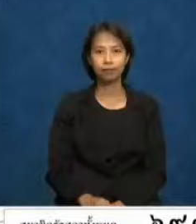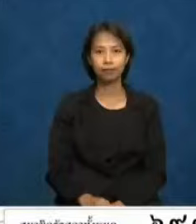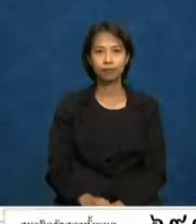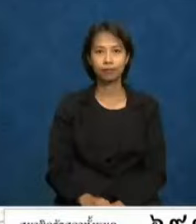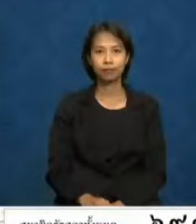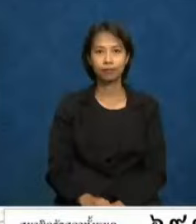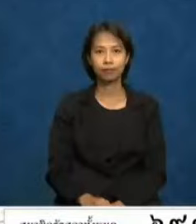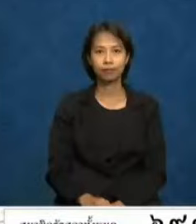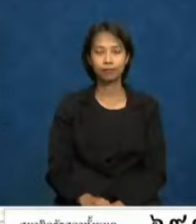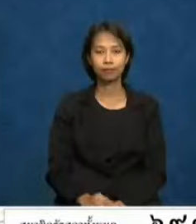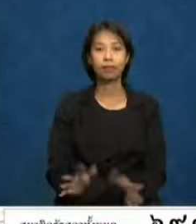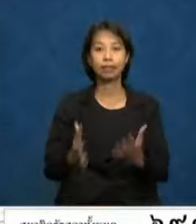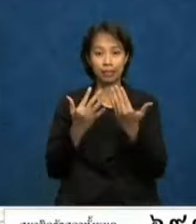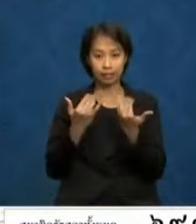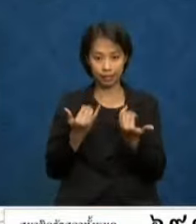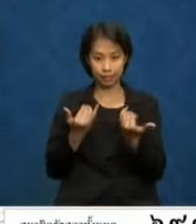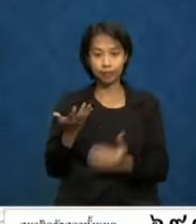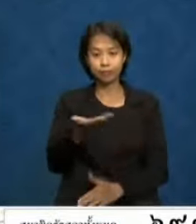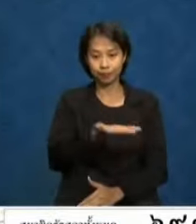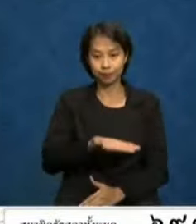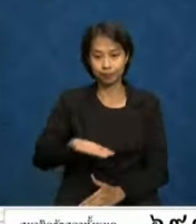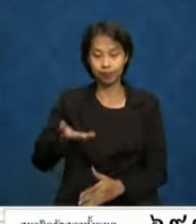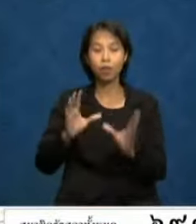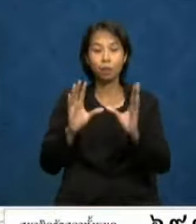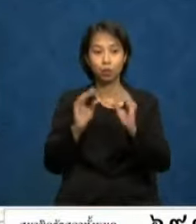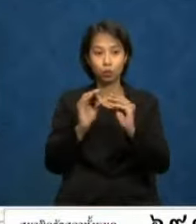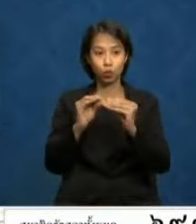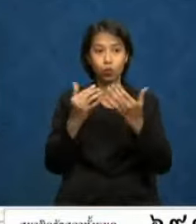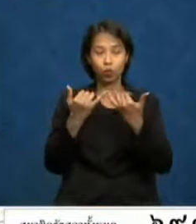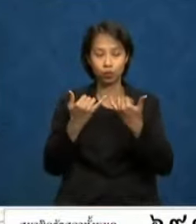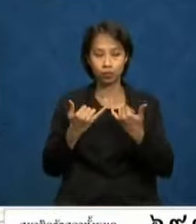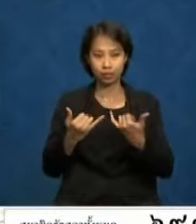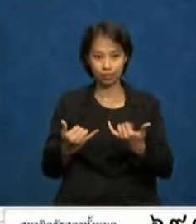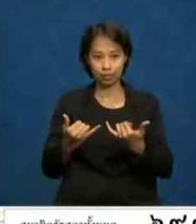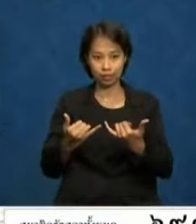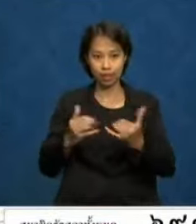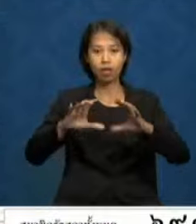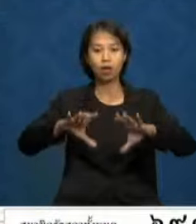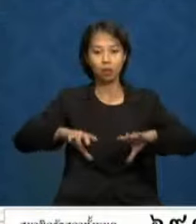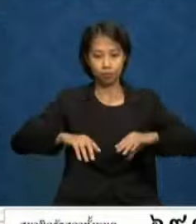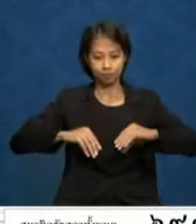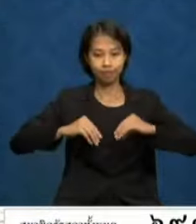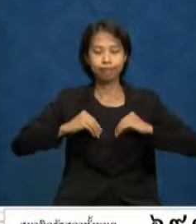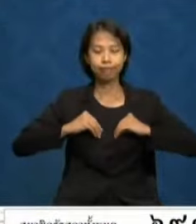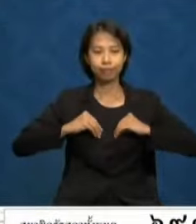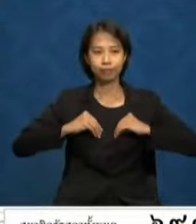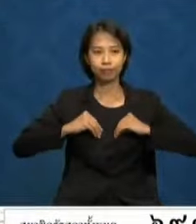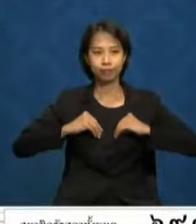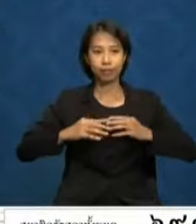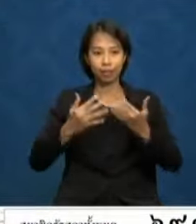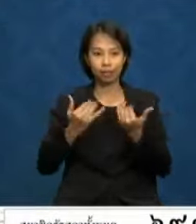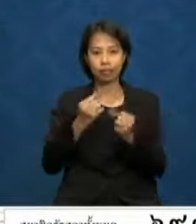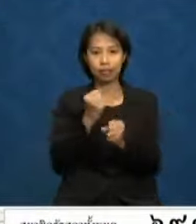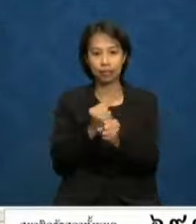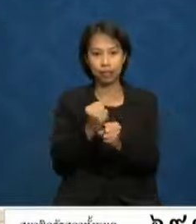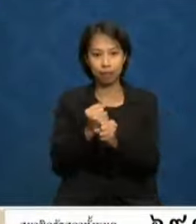ก็เป็นนั้นว่าที่ประชุมรัฐสภานะครับให้ความเห็นชอบกับกรอบ